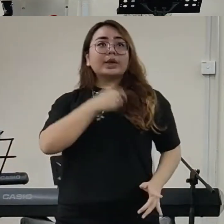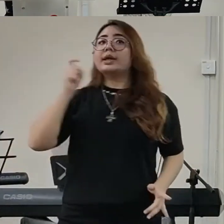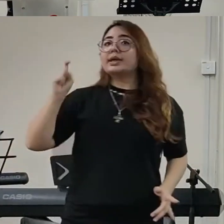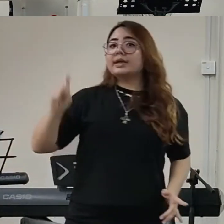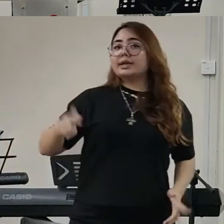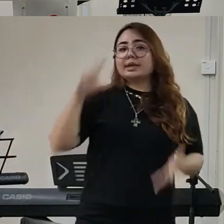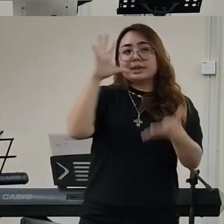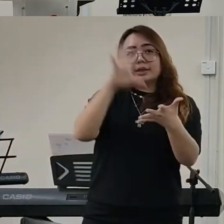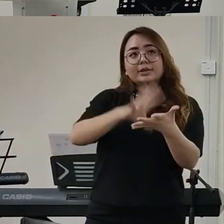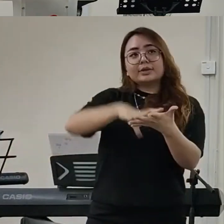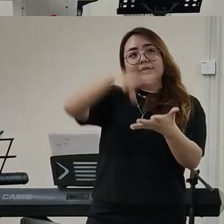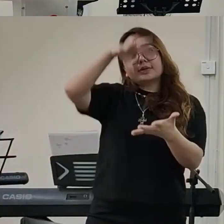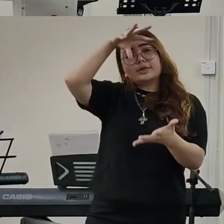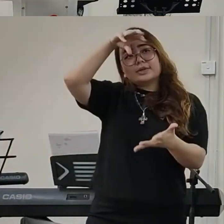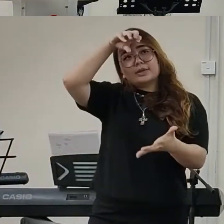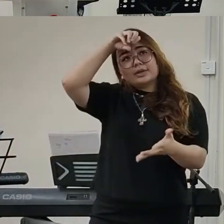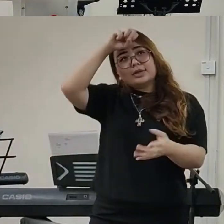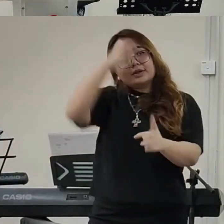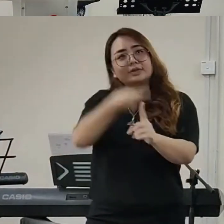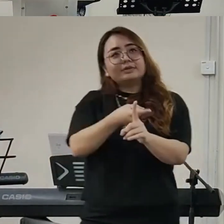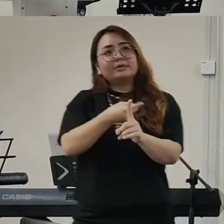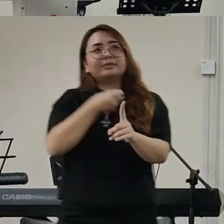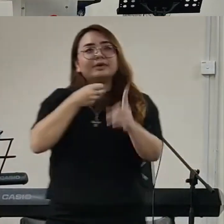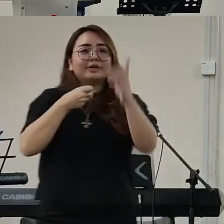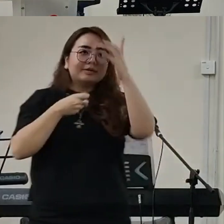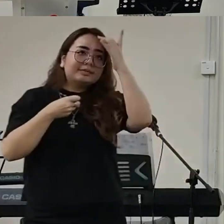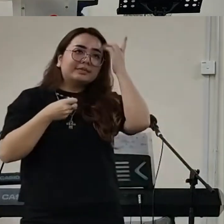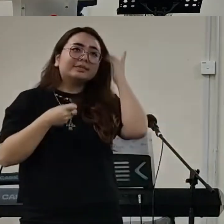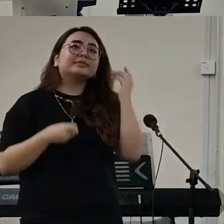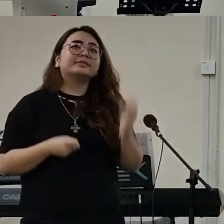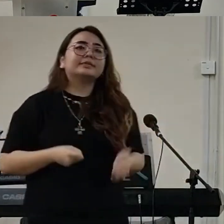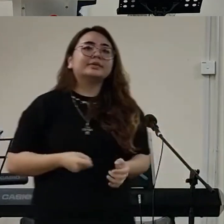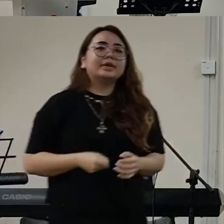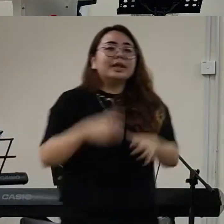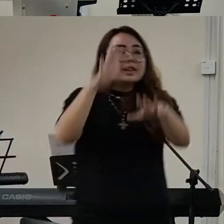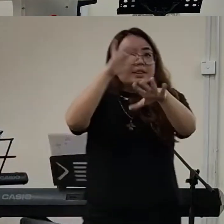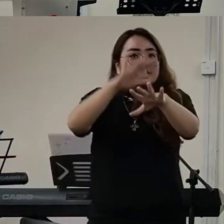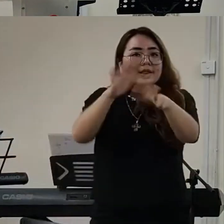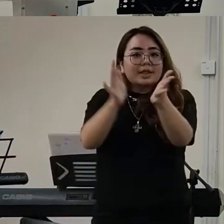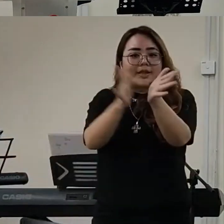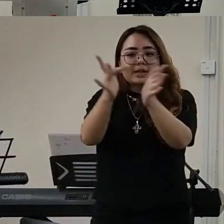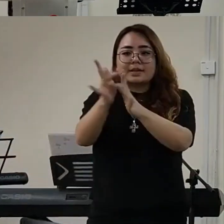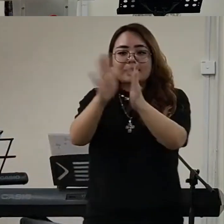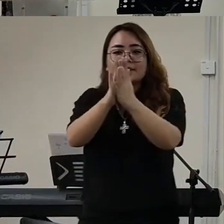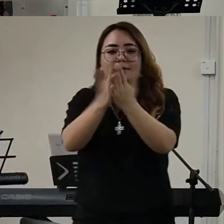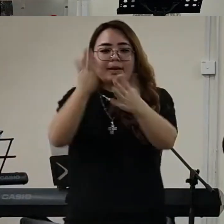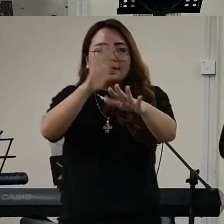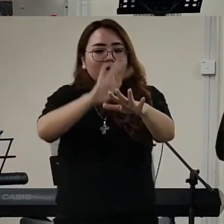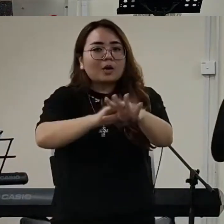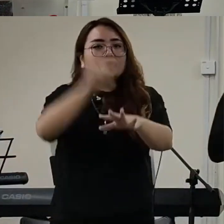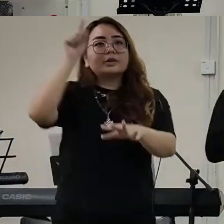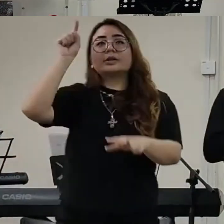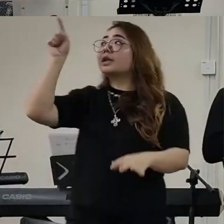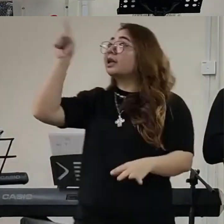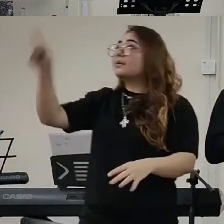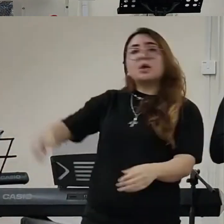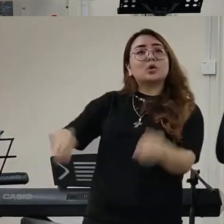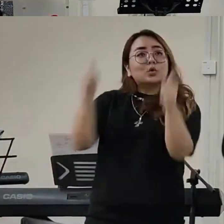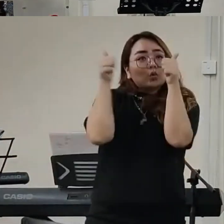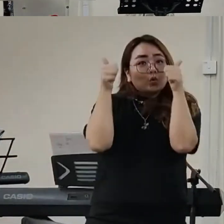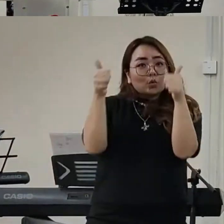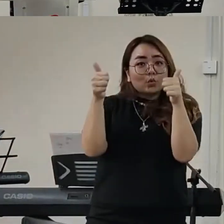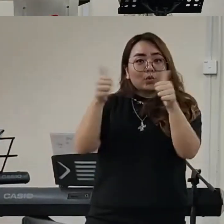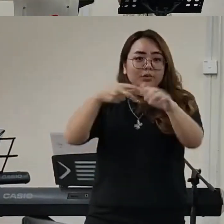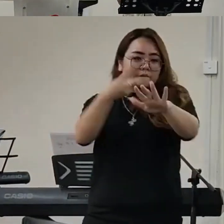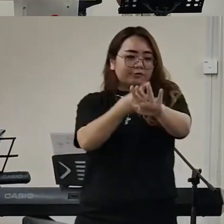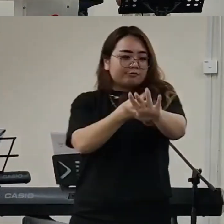is about looking at the ultimate shepherd, and the Bible calls him the good shepherd. 那我们之中呢，有些